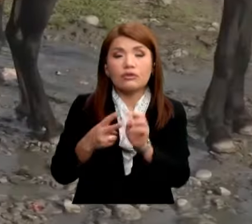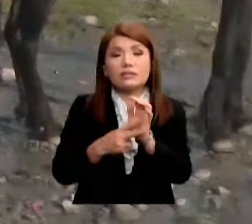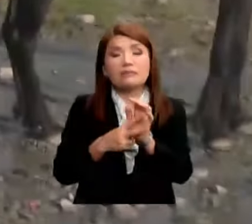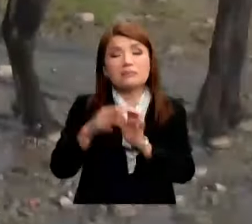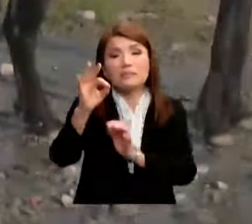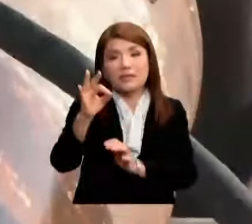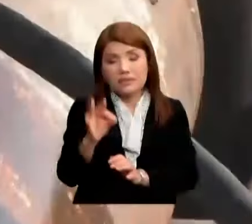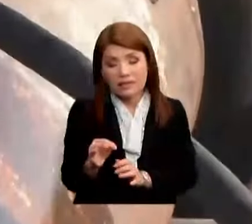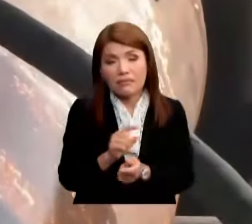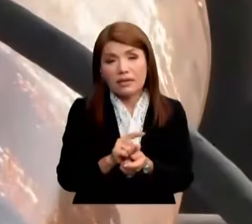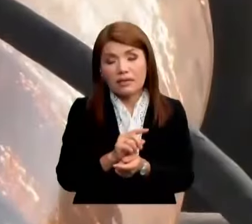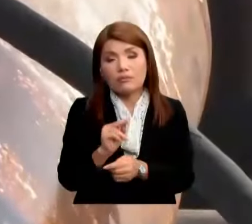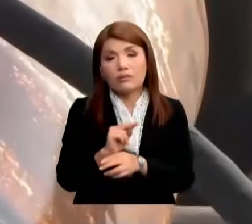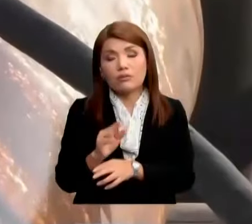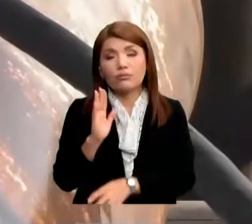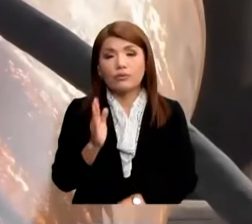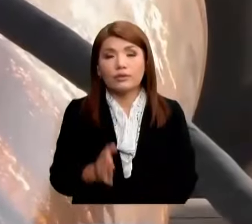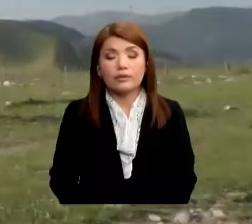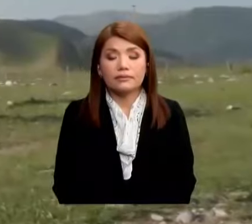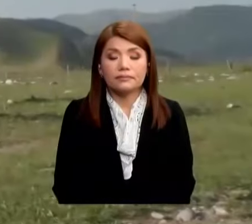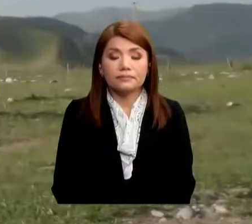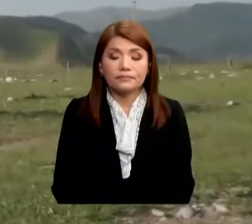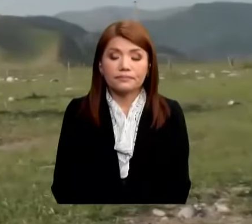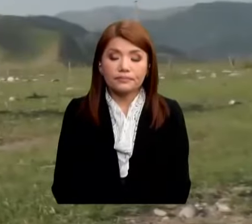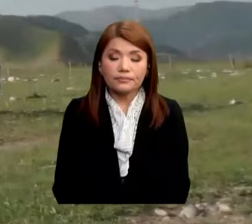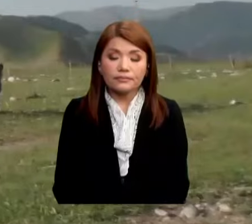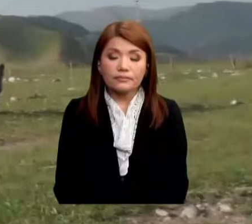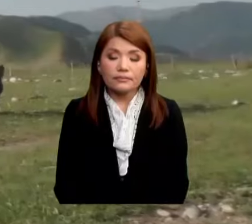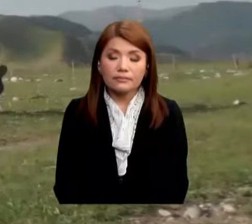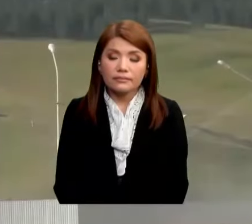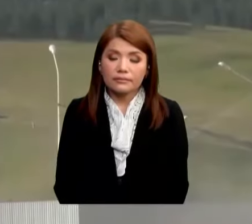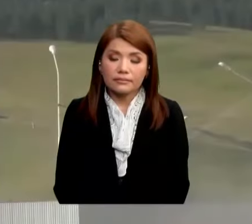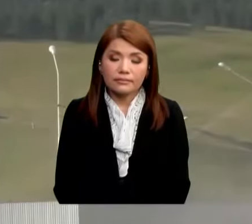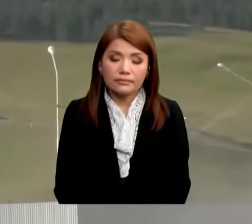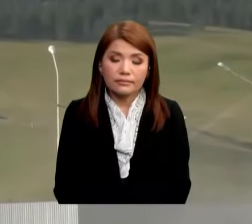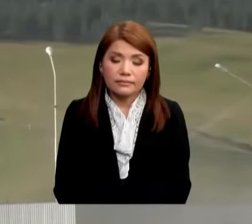70% Саяна санакоев Атамекен бизнес